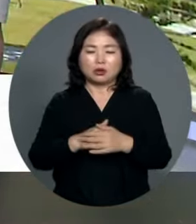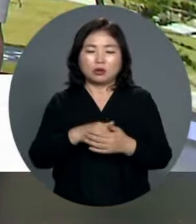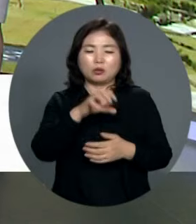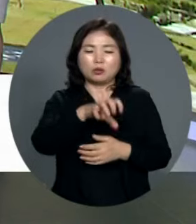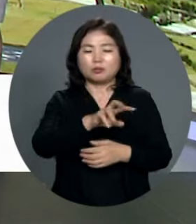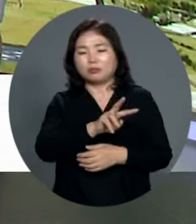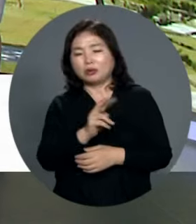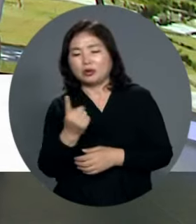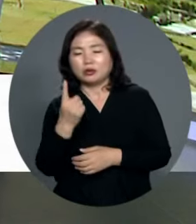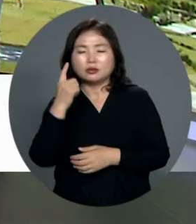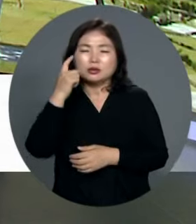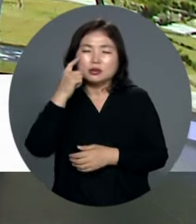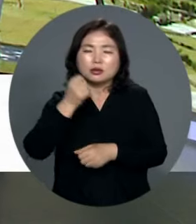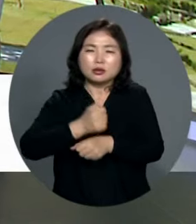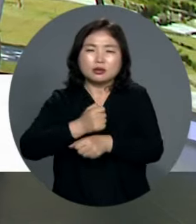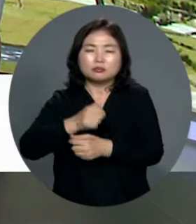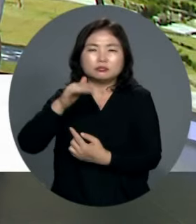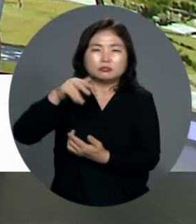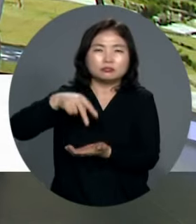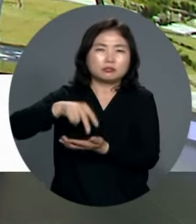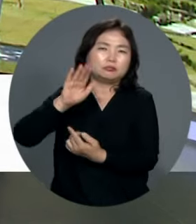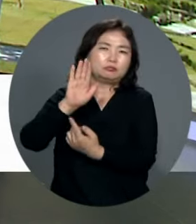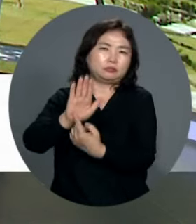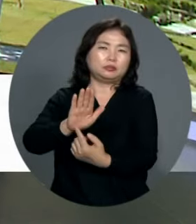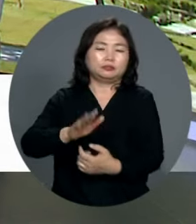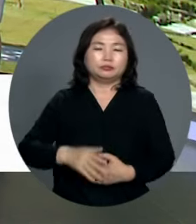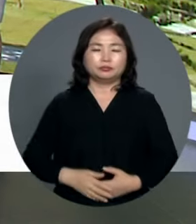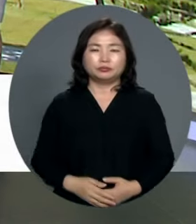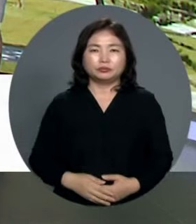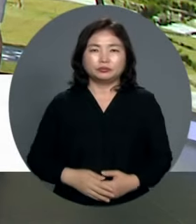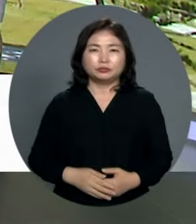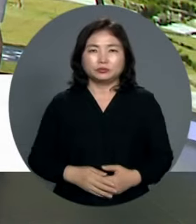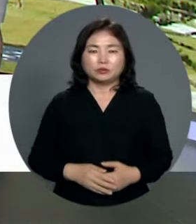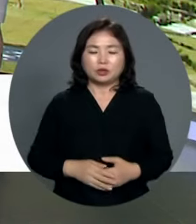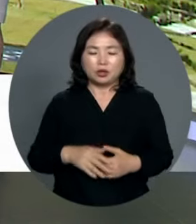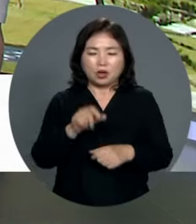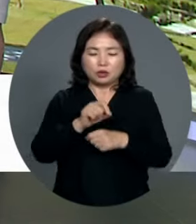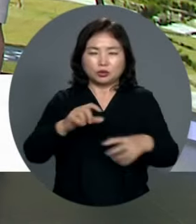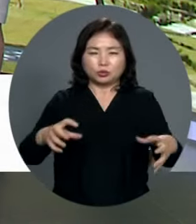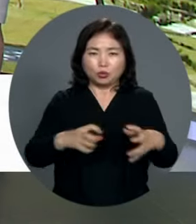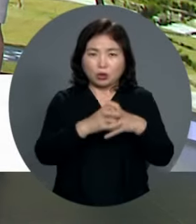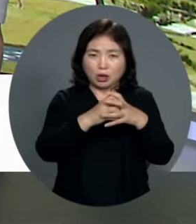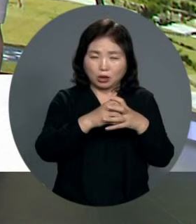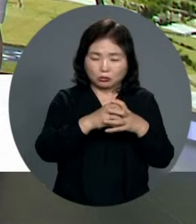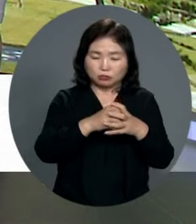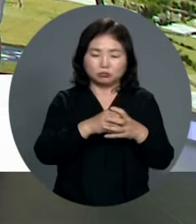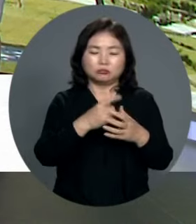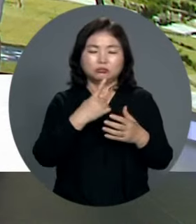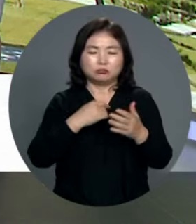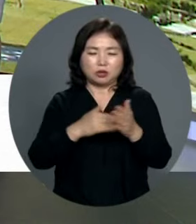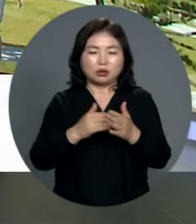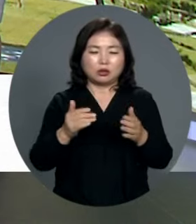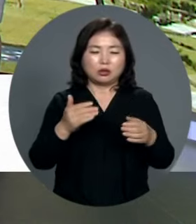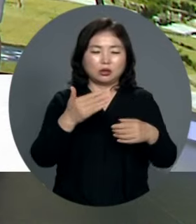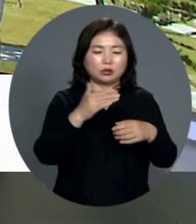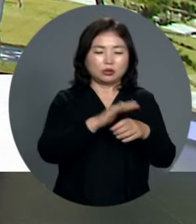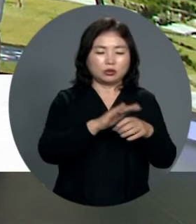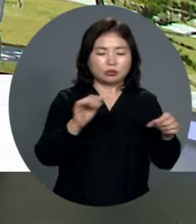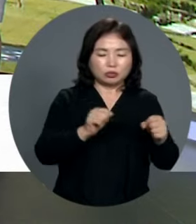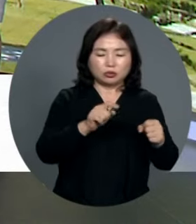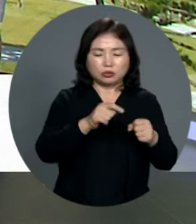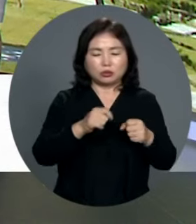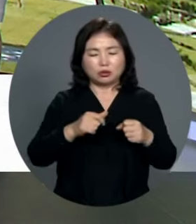변경까지 검토하겠다는 입장을 표명한 것으로 보이는데요 행정 통합에 이어 또 한번 경상북도와 마찰이